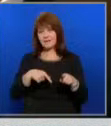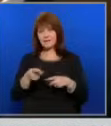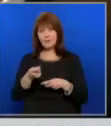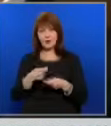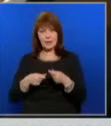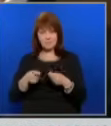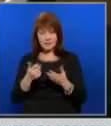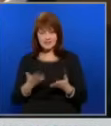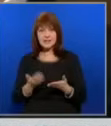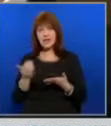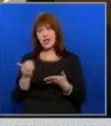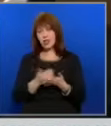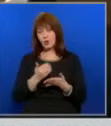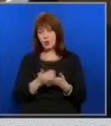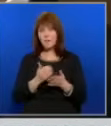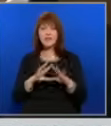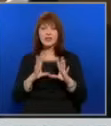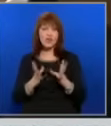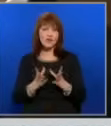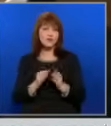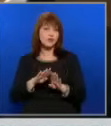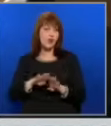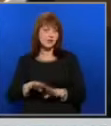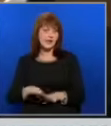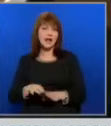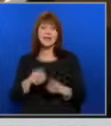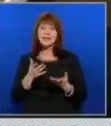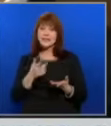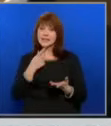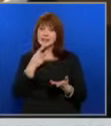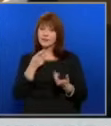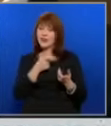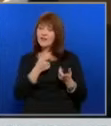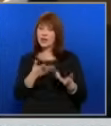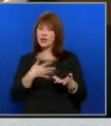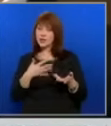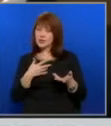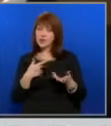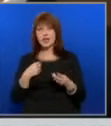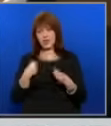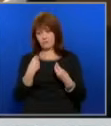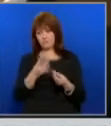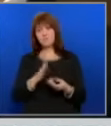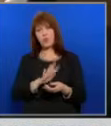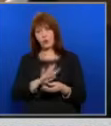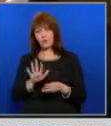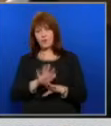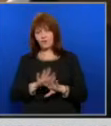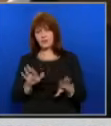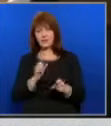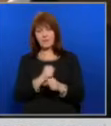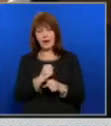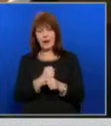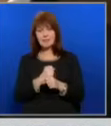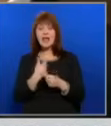бизнес, икономиката и всичко останало. Затова претенциите, които имат, ние ще ги удовлетворяваме със свършена работа, но